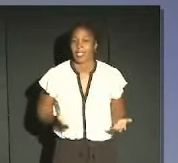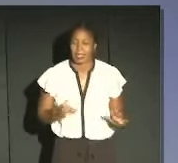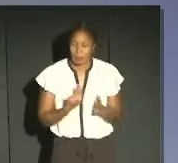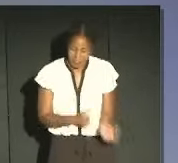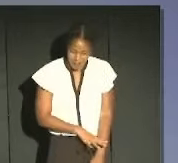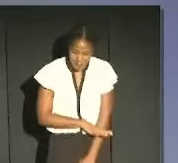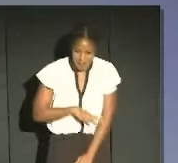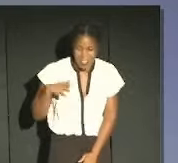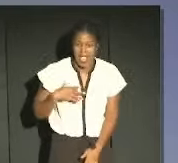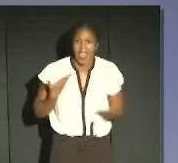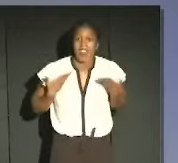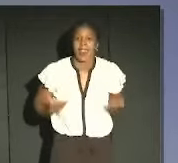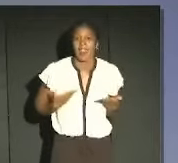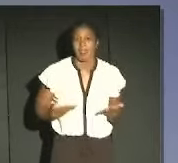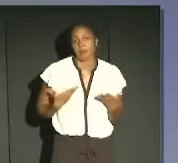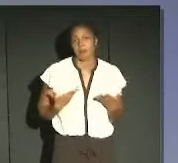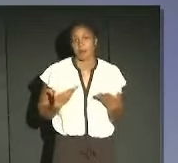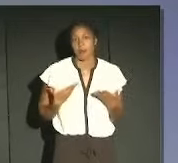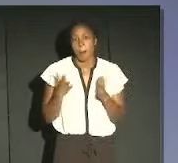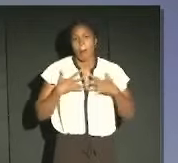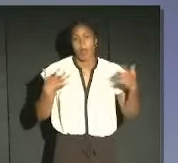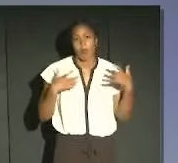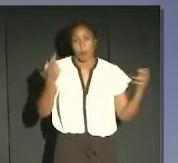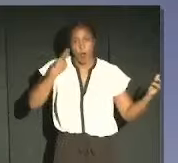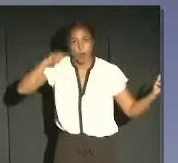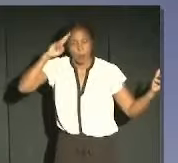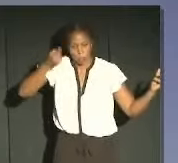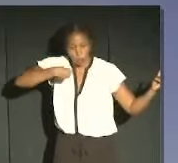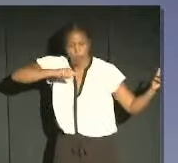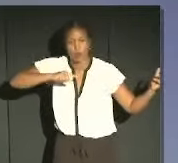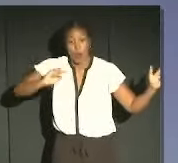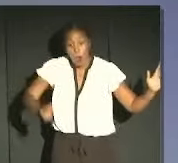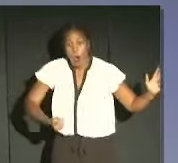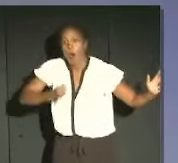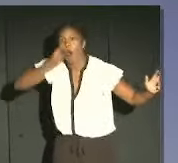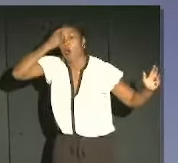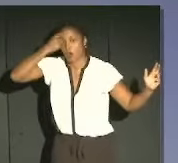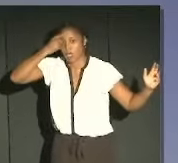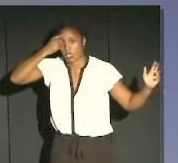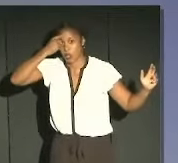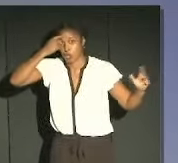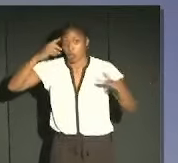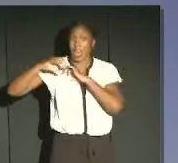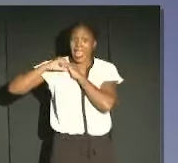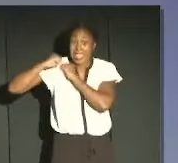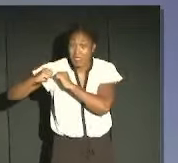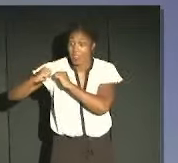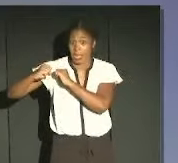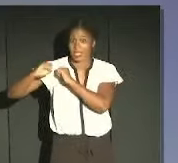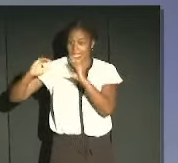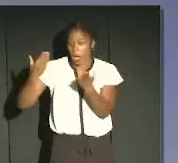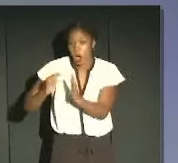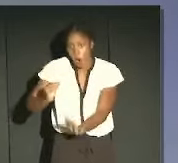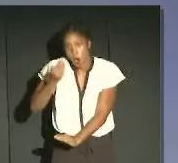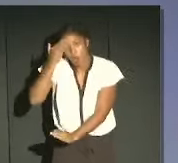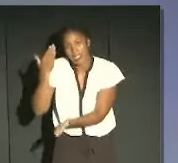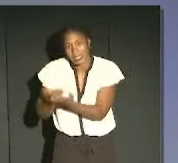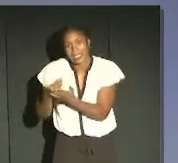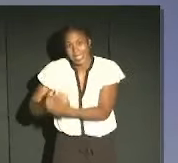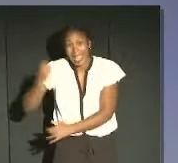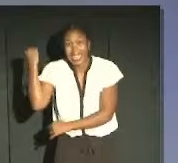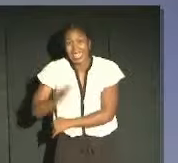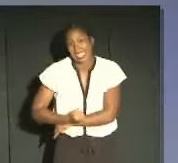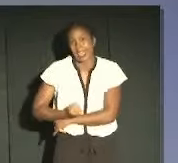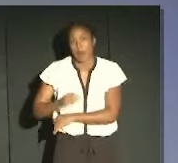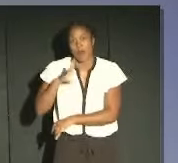sous ce mandat au Parlement européen nous ayons obtenu la reconnaissance s de l'esclavage comme un crime contre l'humanité et une